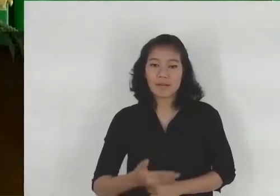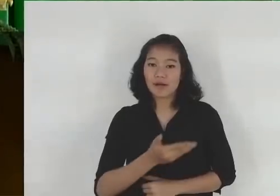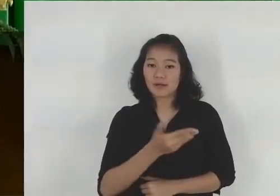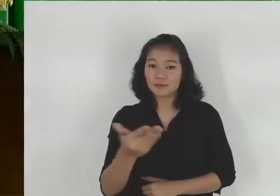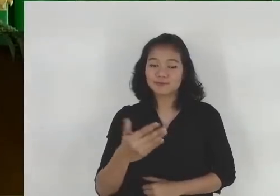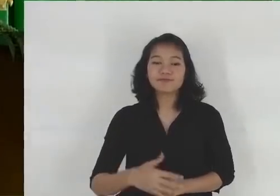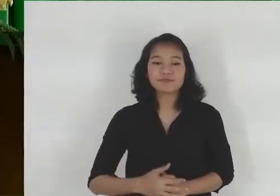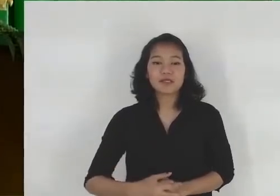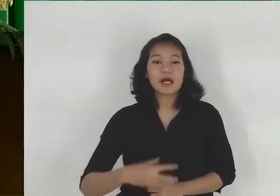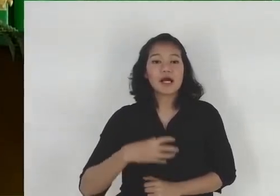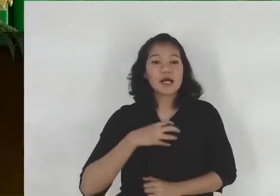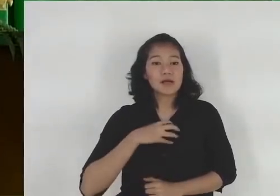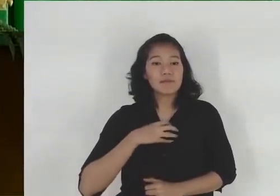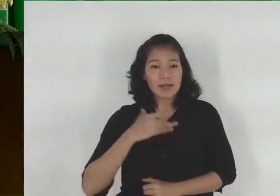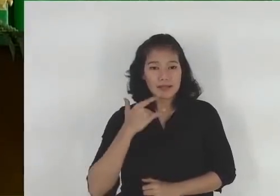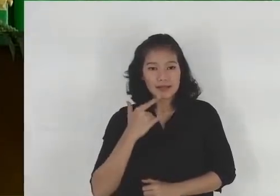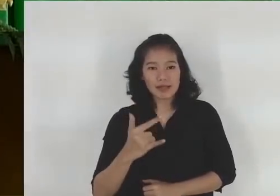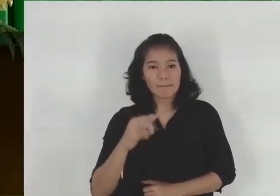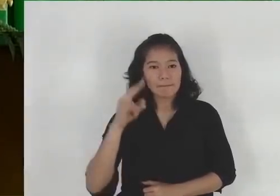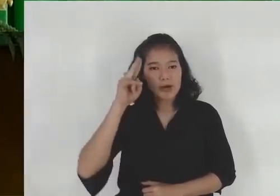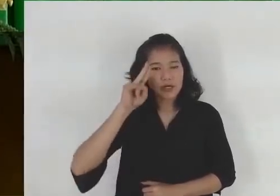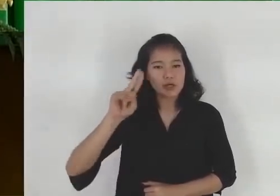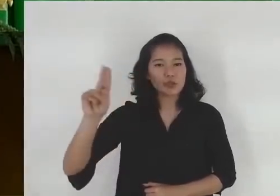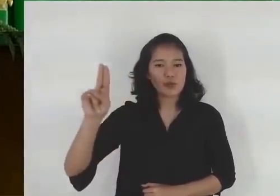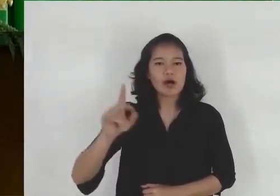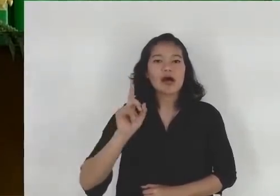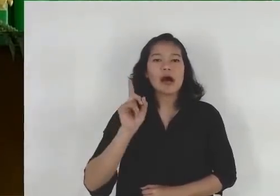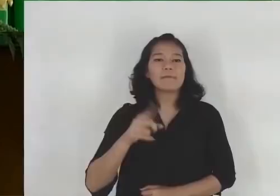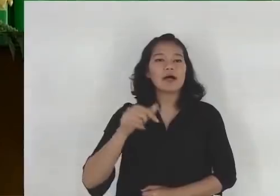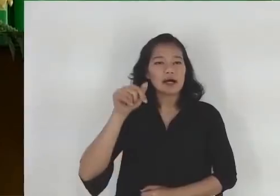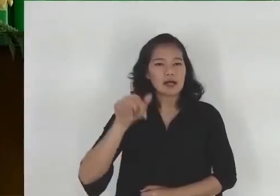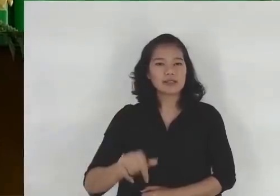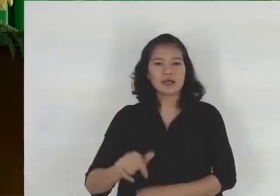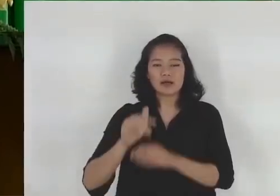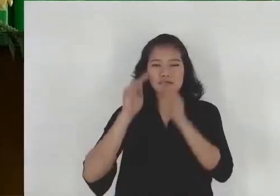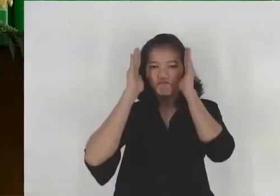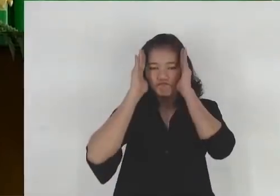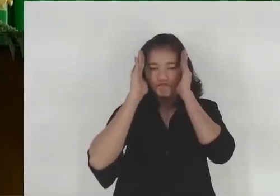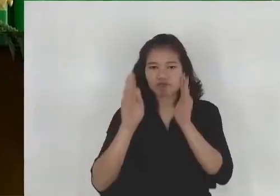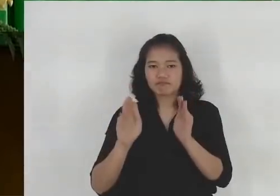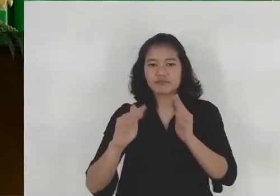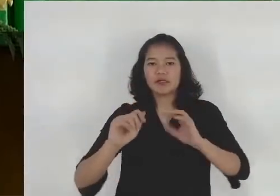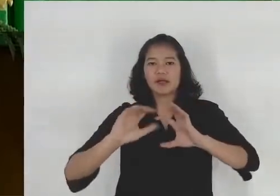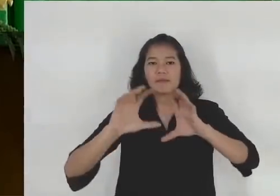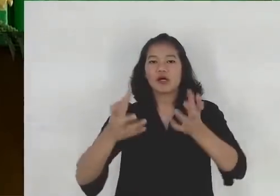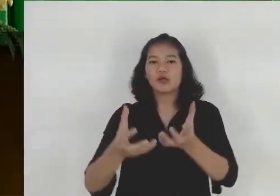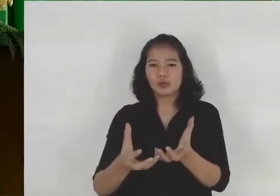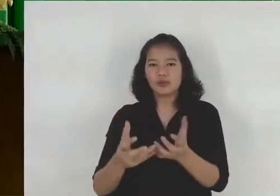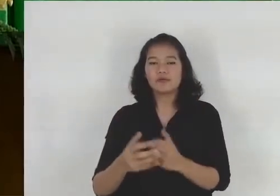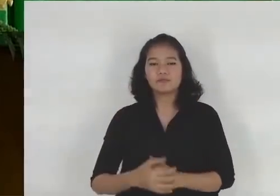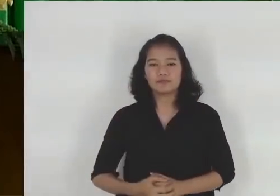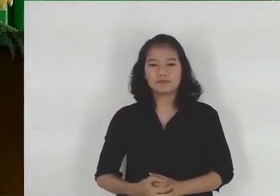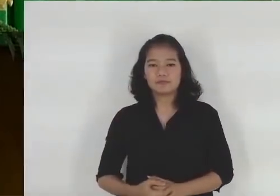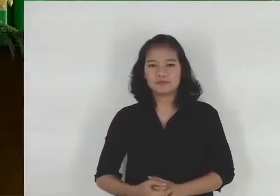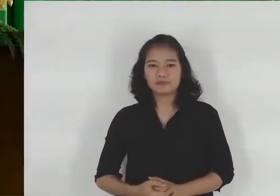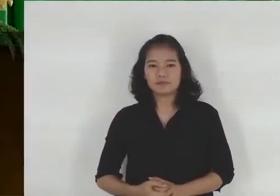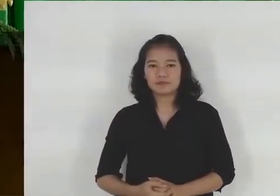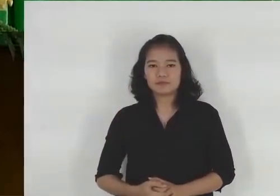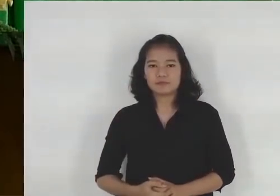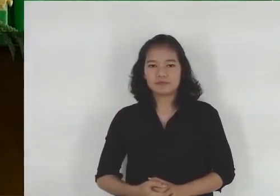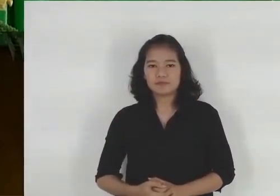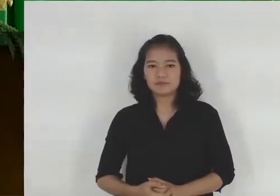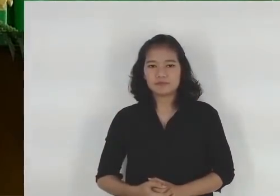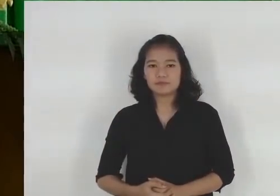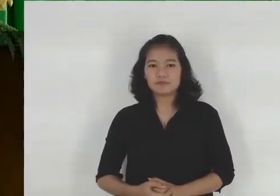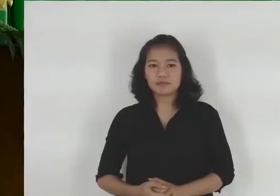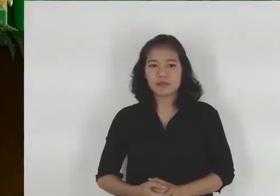hai saudaraku dengan tetap beriman kepada Tuhan maka sekarang arahkanlah pandanganmu kepada